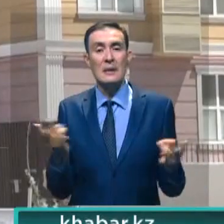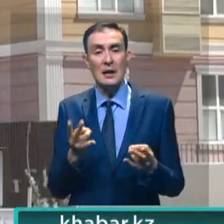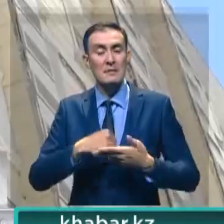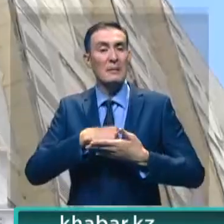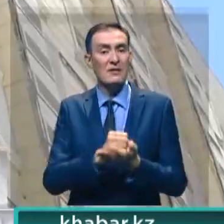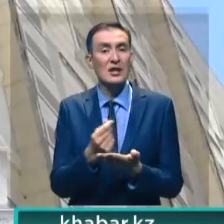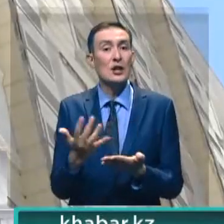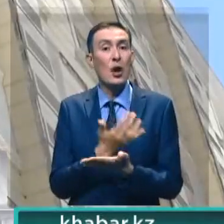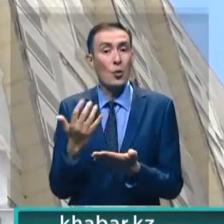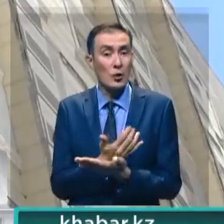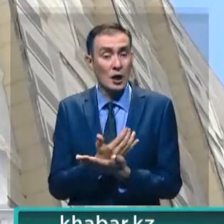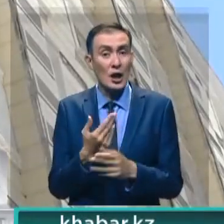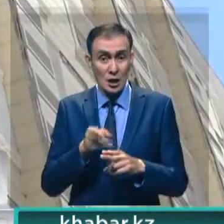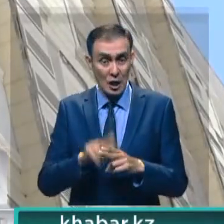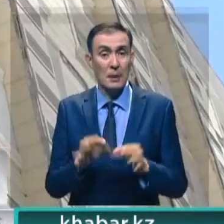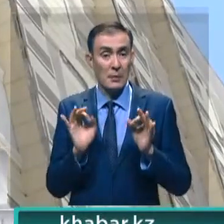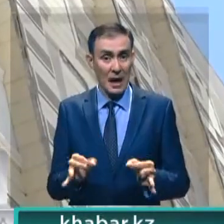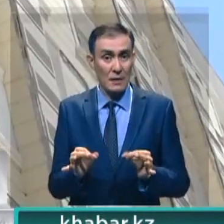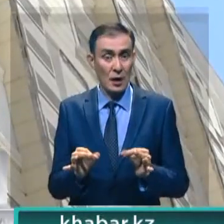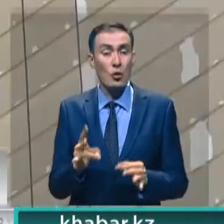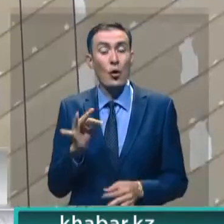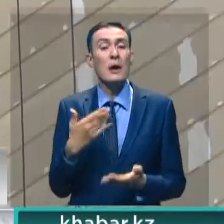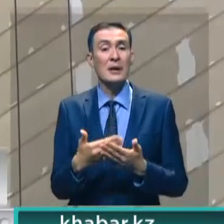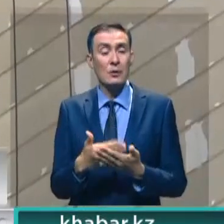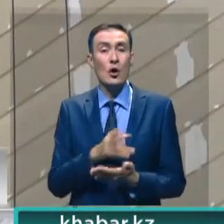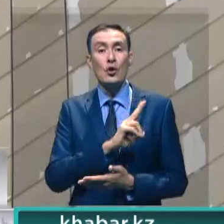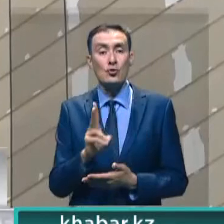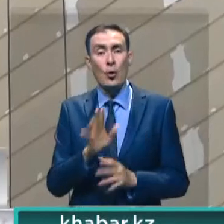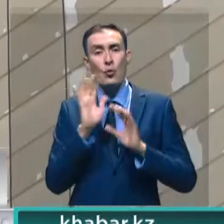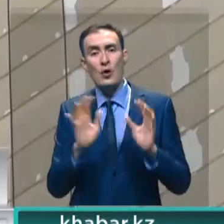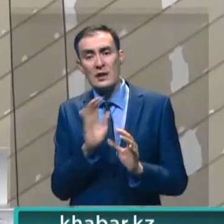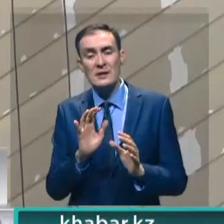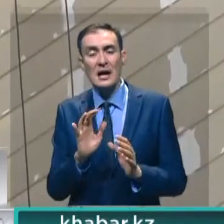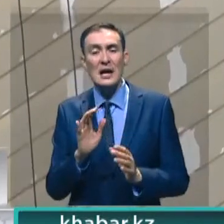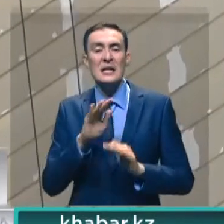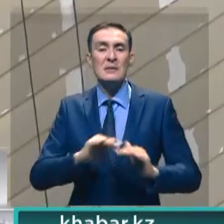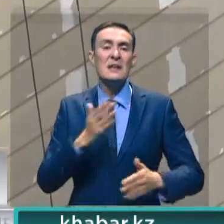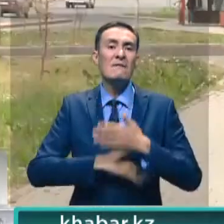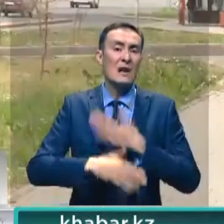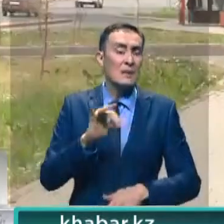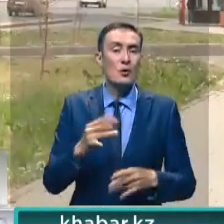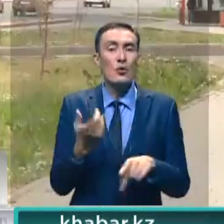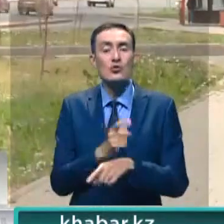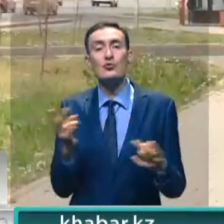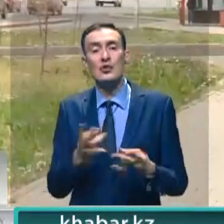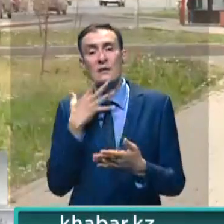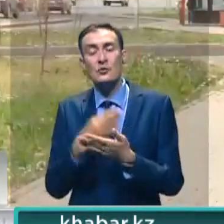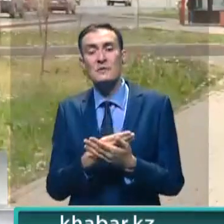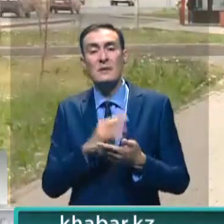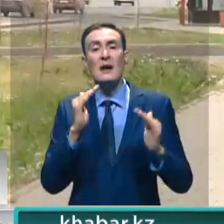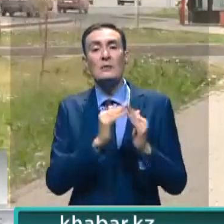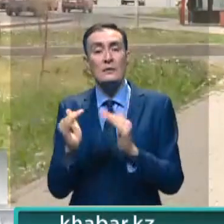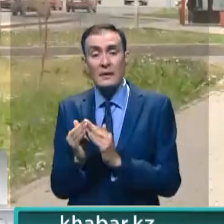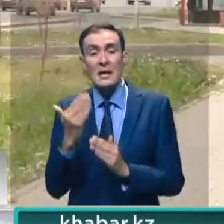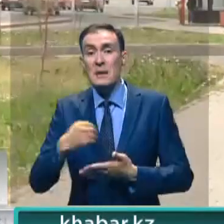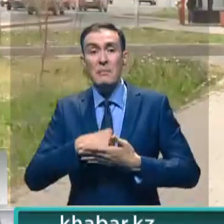необходимо подтвердить доходы, и это логично. Но, к примеру, тем, кто ухаживает за особенными детьми и очень нуждается в собственных квадратных